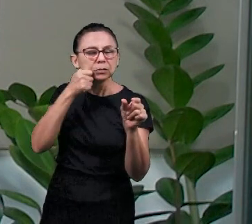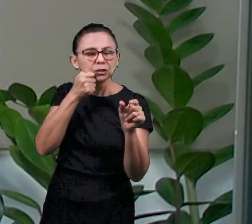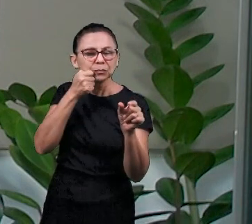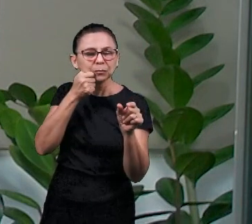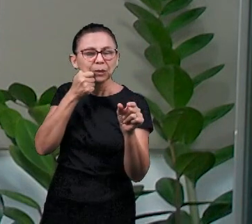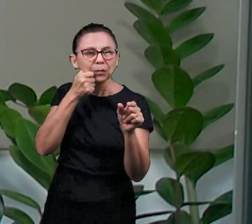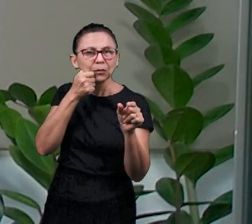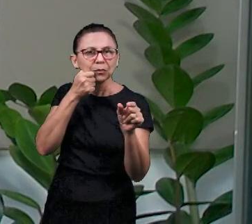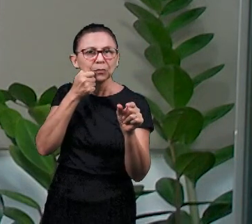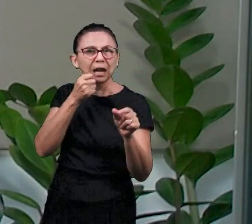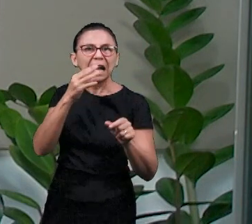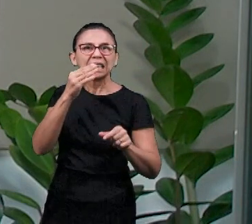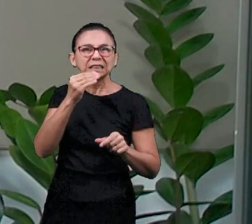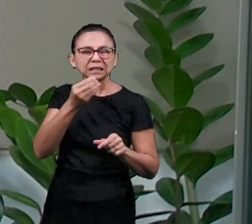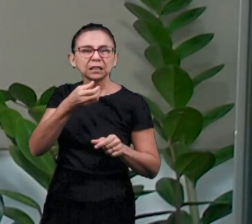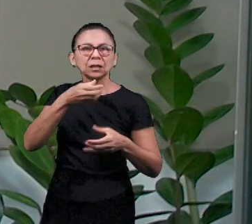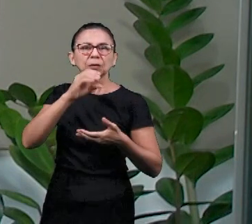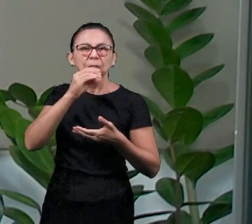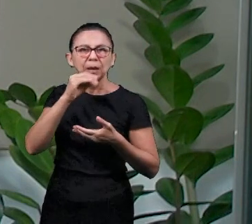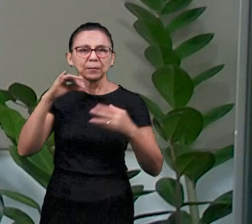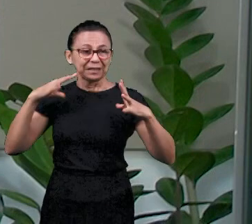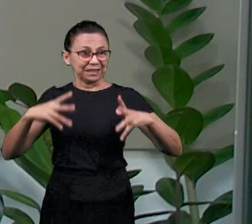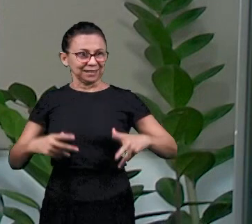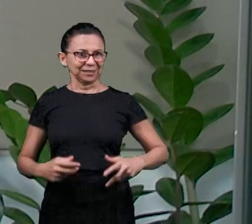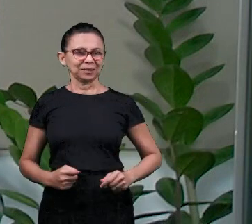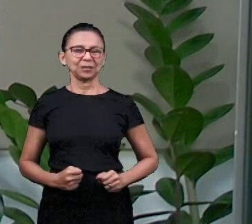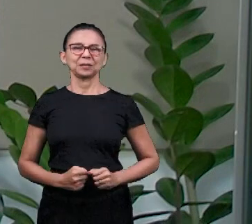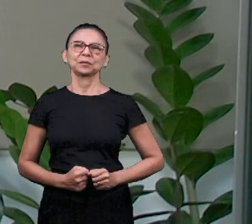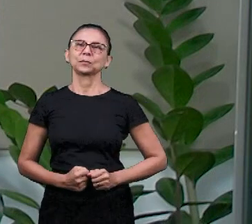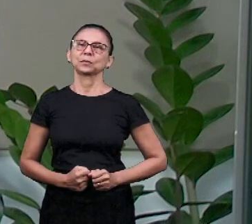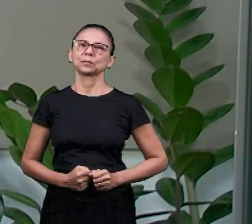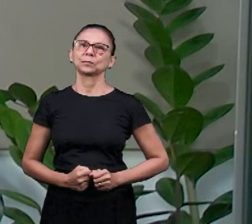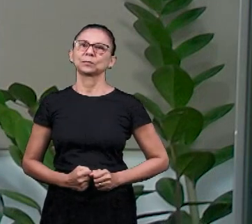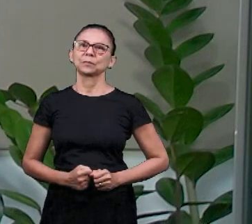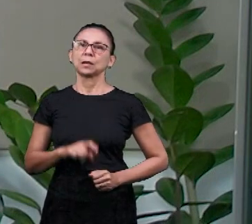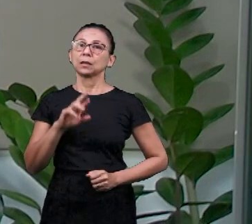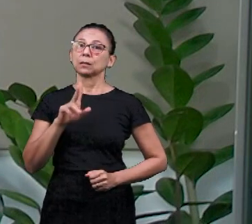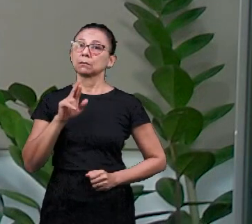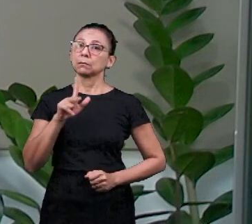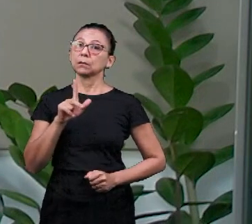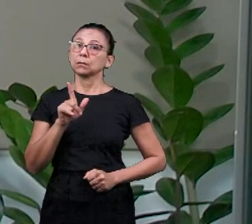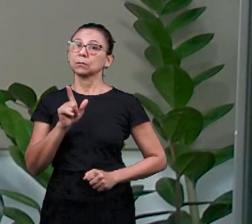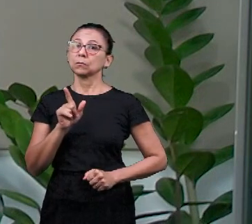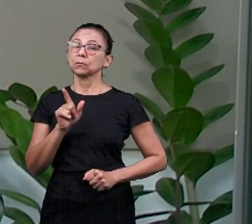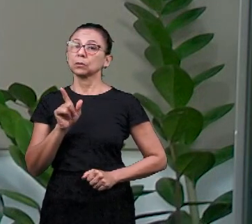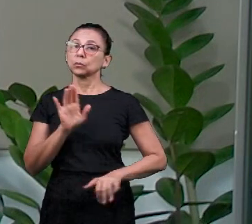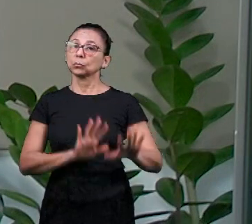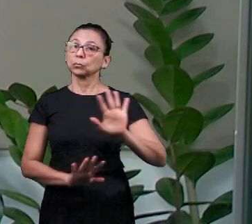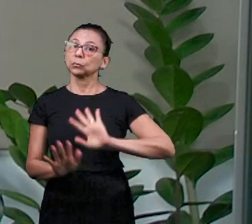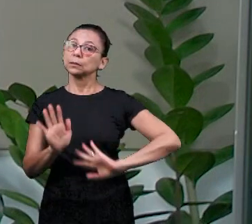est de l'esprit. Et personne ne peut prêcher cela comme c'était un objet